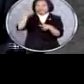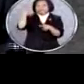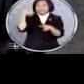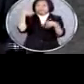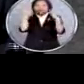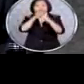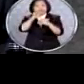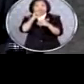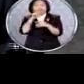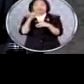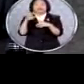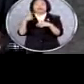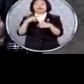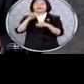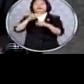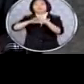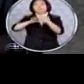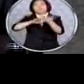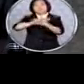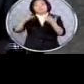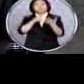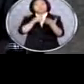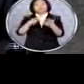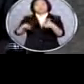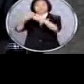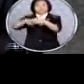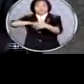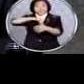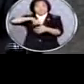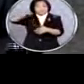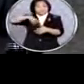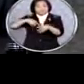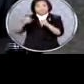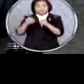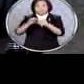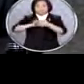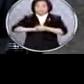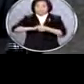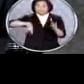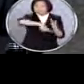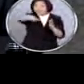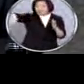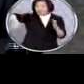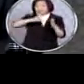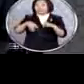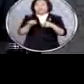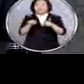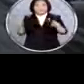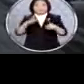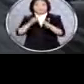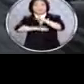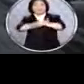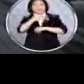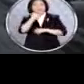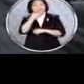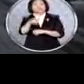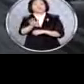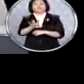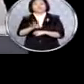会，更重要的那就是两岸共同的创造这个地区共同大家的利益。